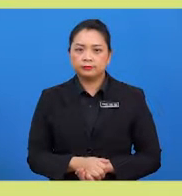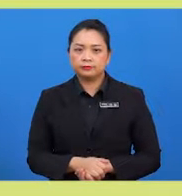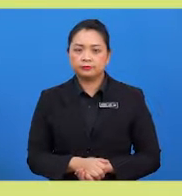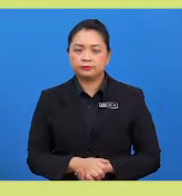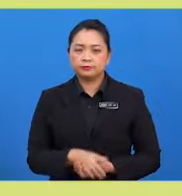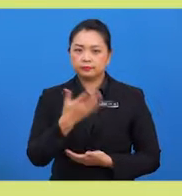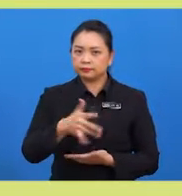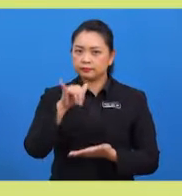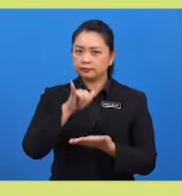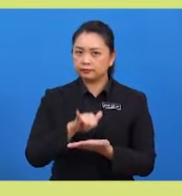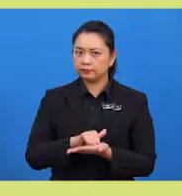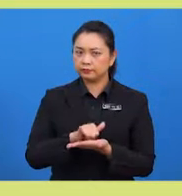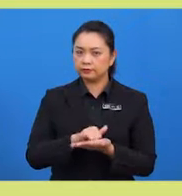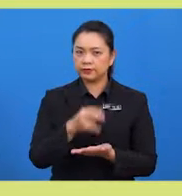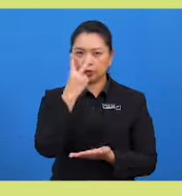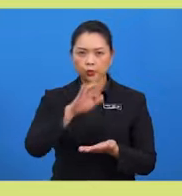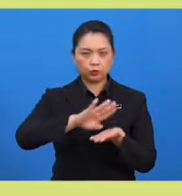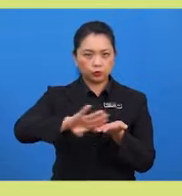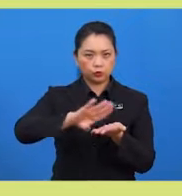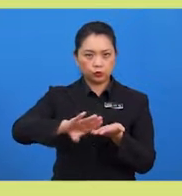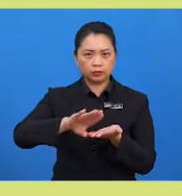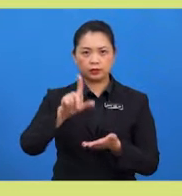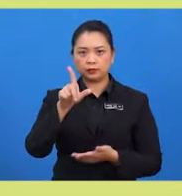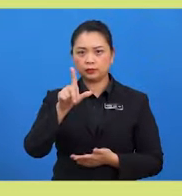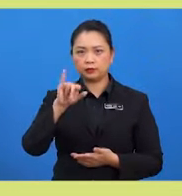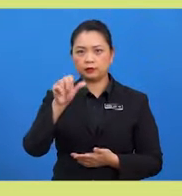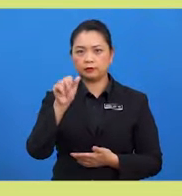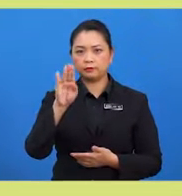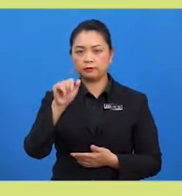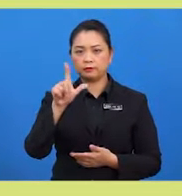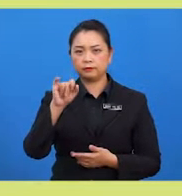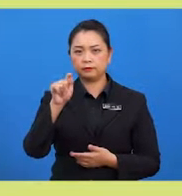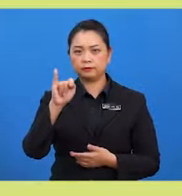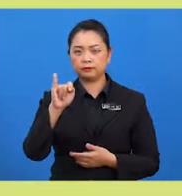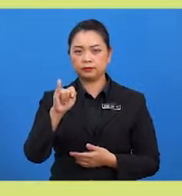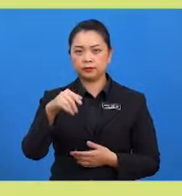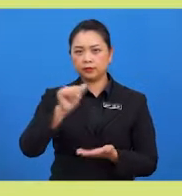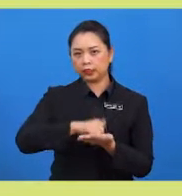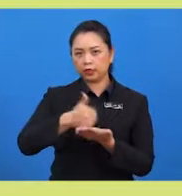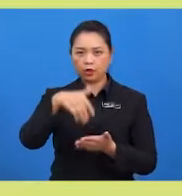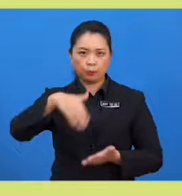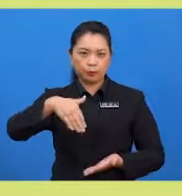RM60,100. Selepas itu, tolak liabiliti semasa iaitu akaun belum bayar